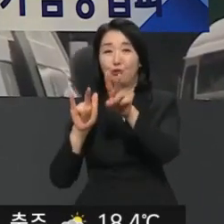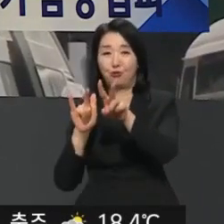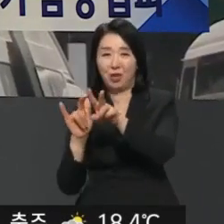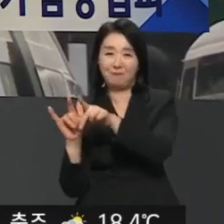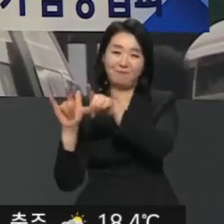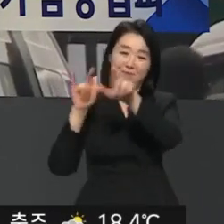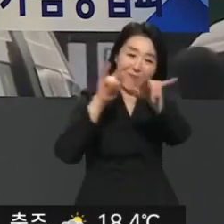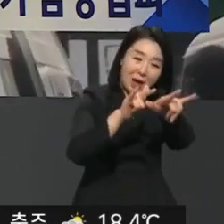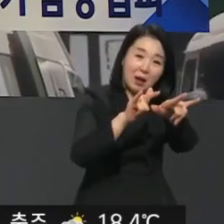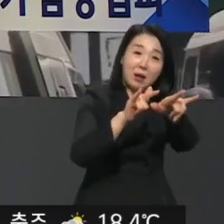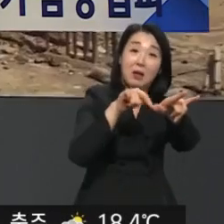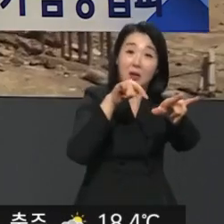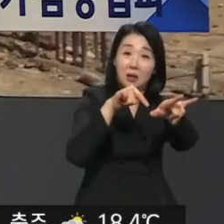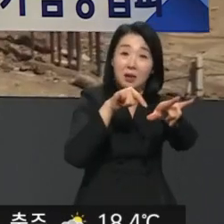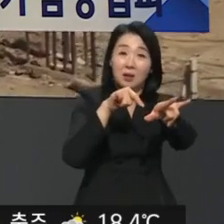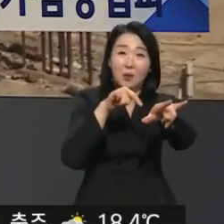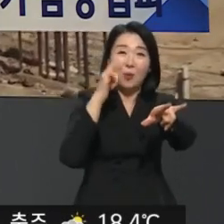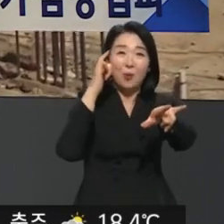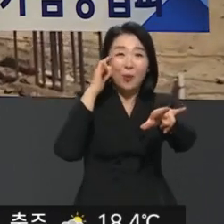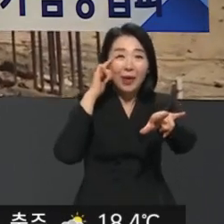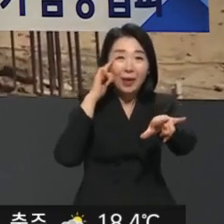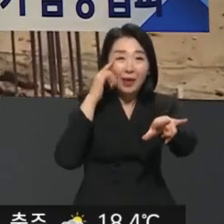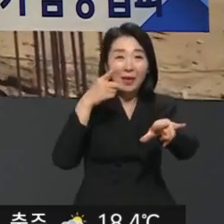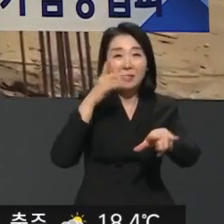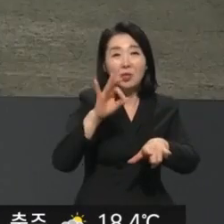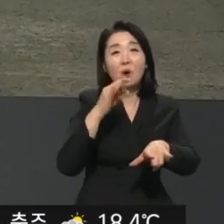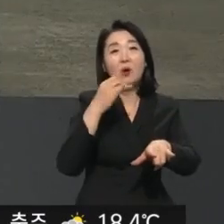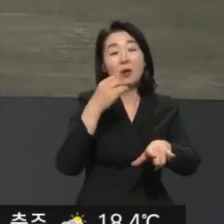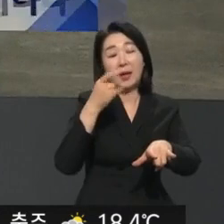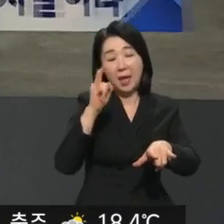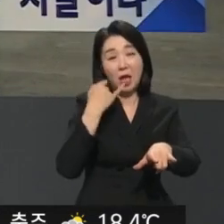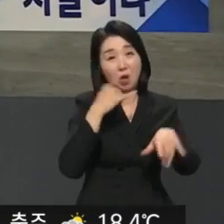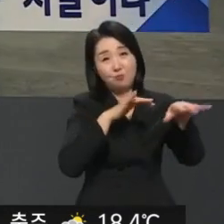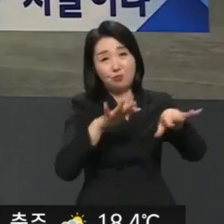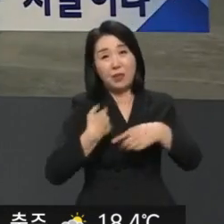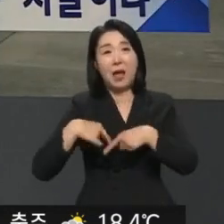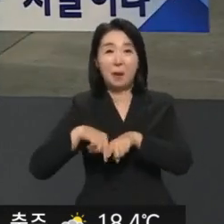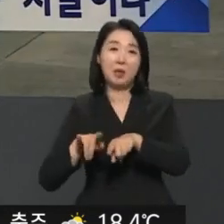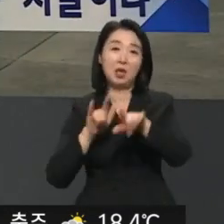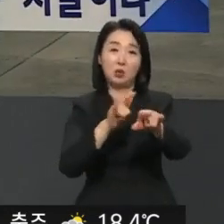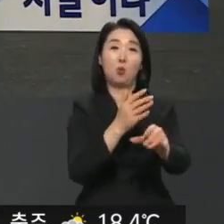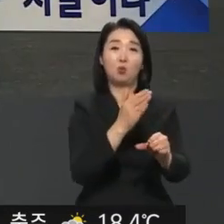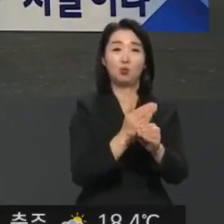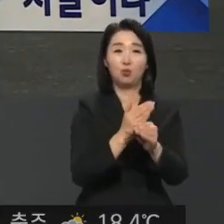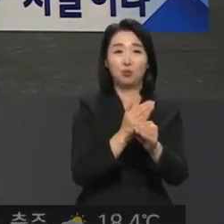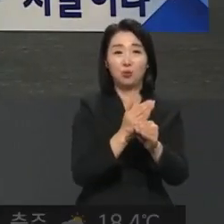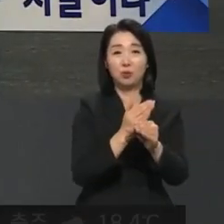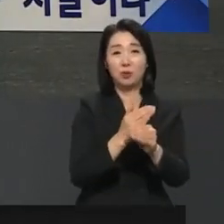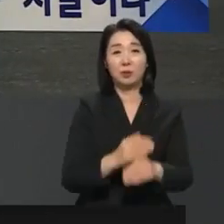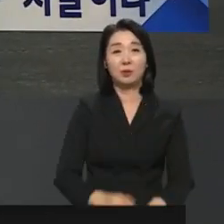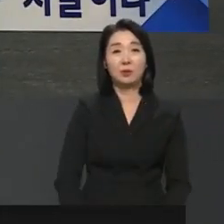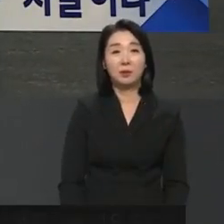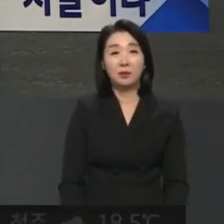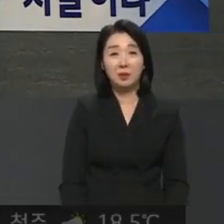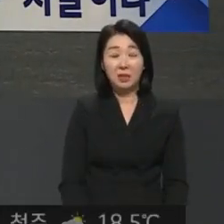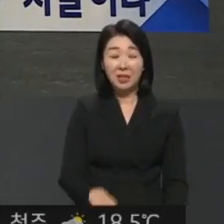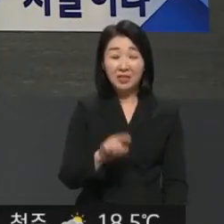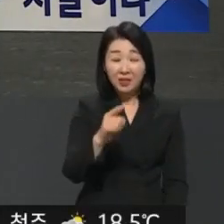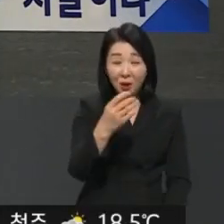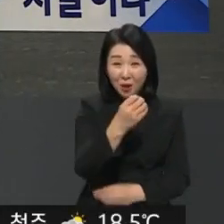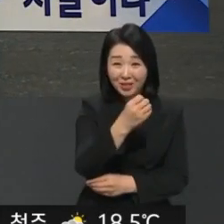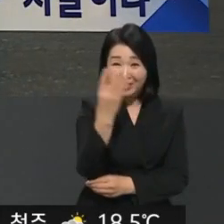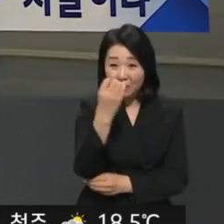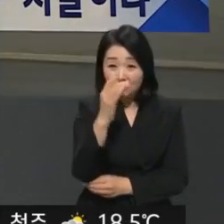알려져 있는데요. 이와 함께 청해 부대도 이동 중입니다. 오후 한때 아랍 매체에서 우리 교민들이 무사히 빠져나왔다는